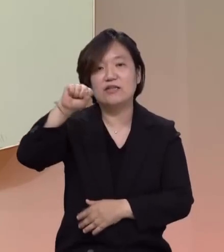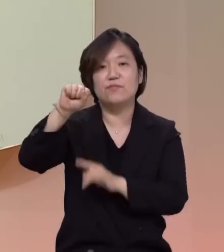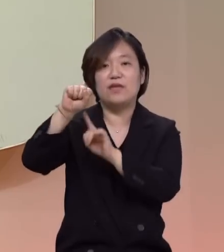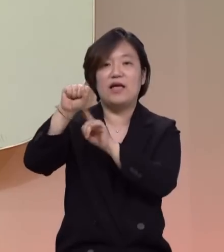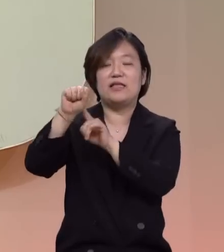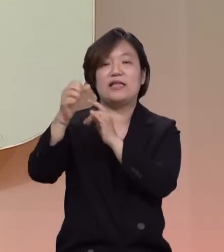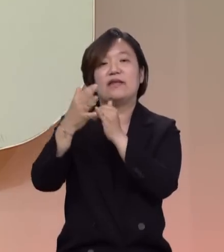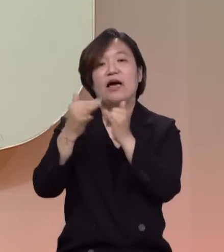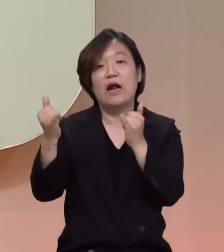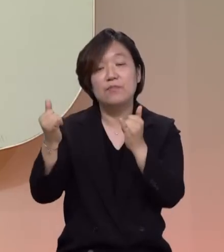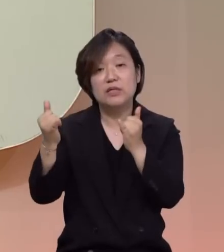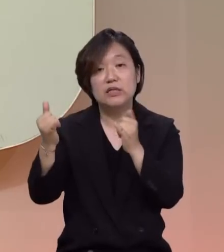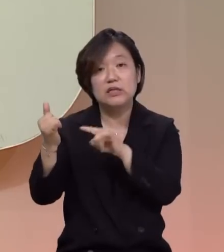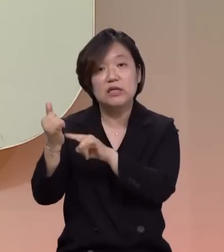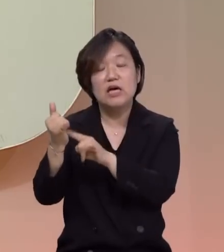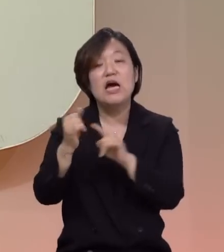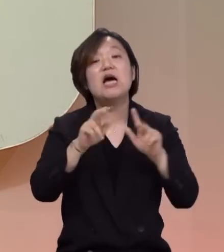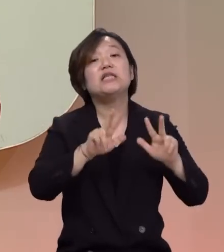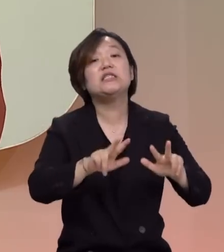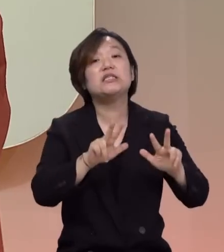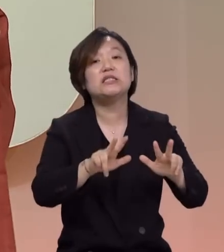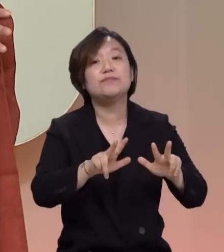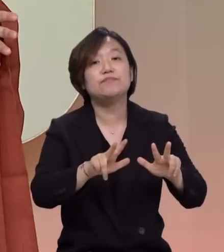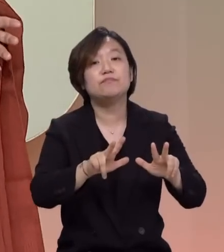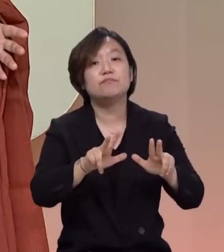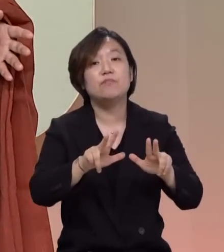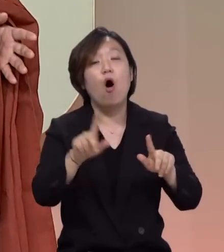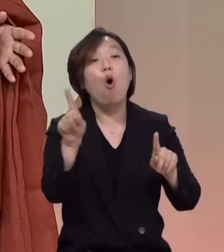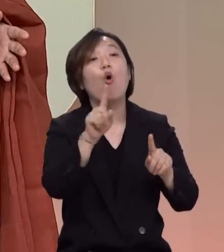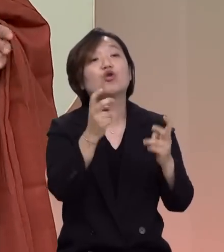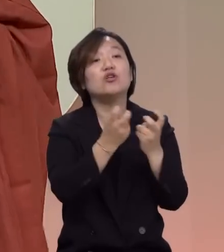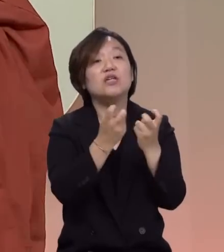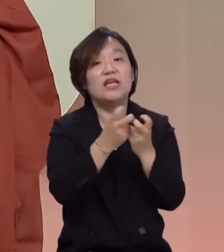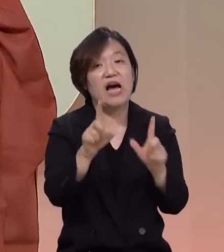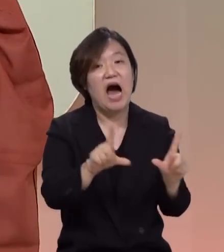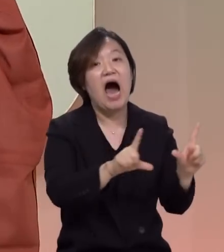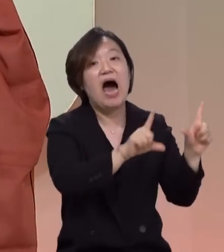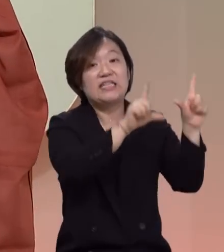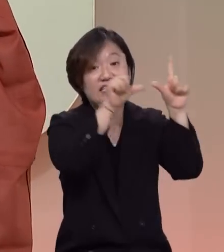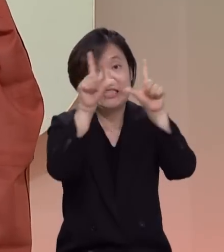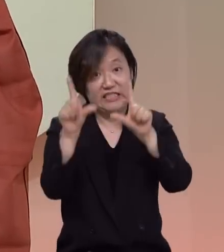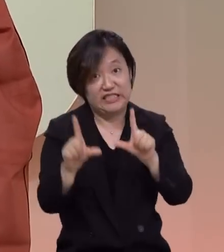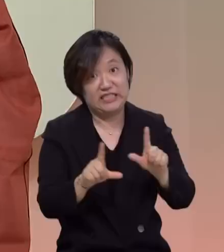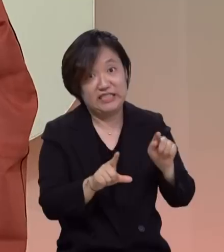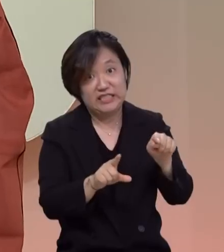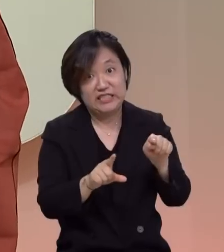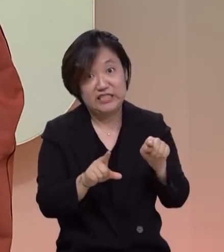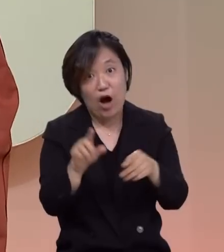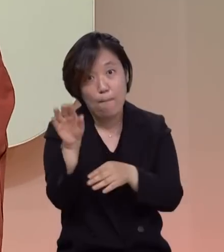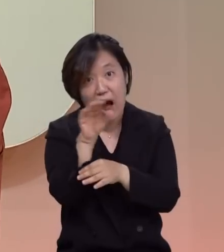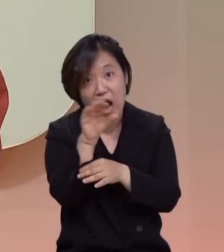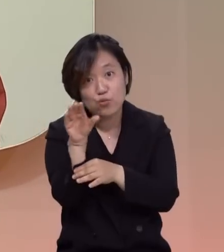사람들이 지금 어떤 삶을 살고 있는지를 추적하는 그런 다큐멘터리였는데